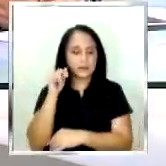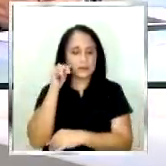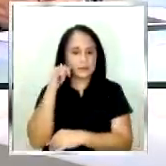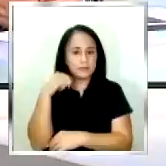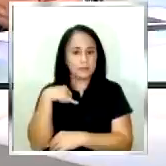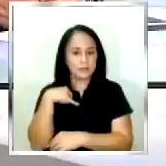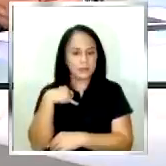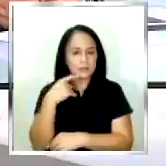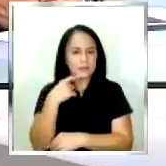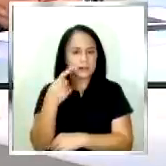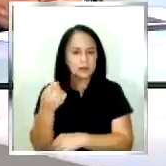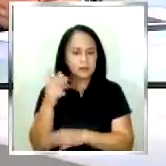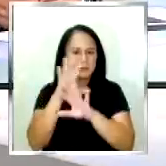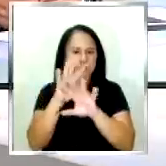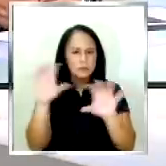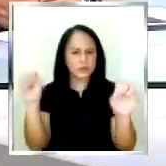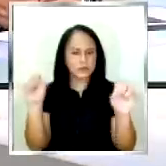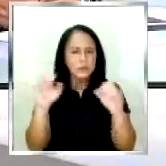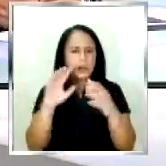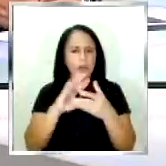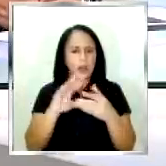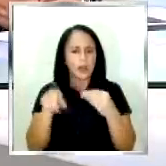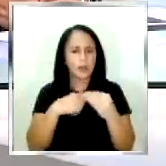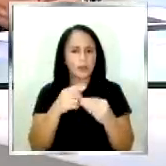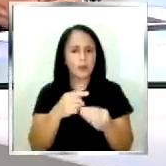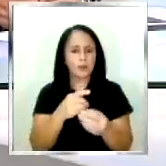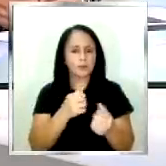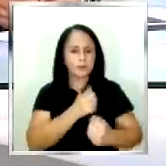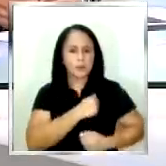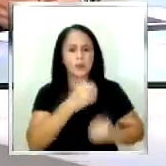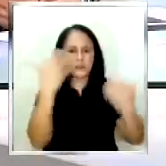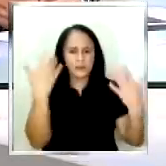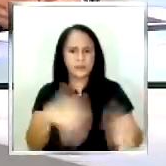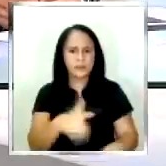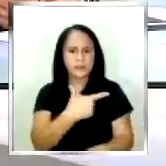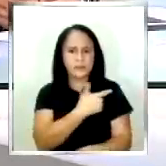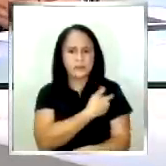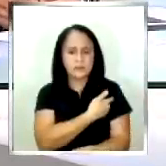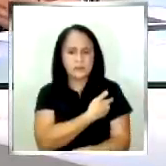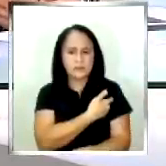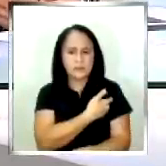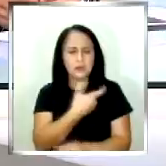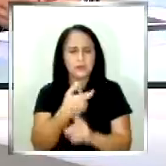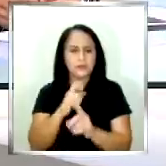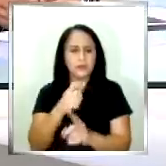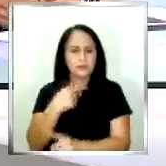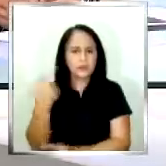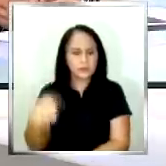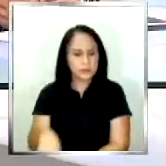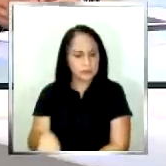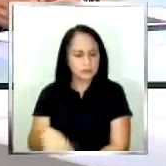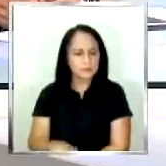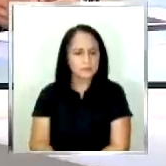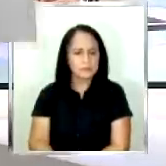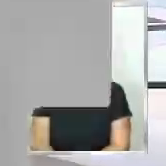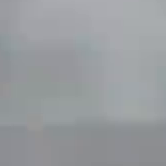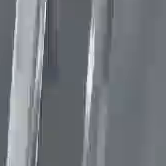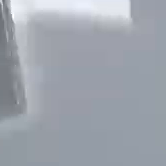Pangulo tungkol sa mga sundalong naturukan na umano ng bakunang galing China. Nakatutok si Dano